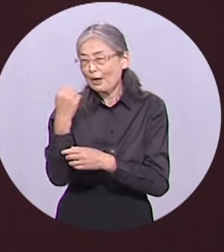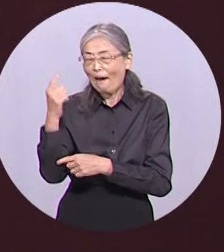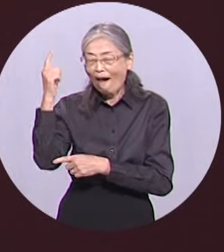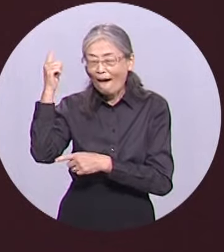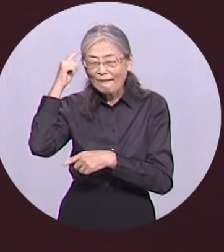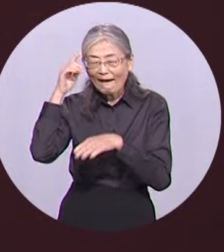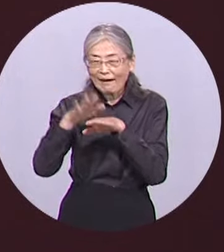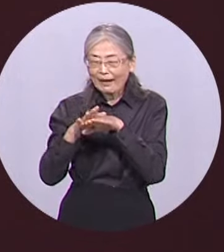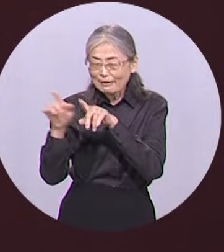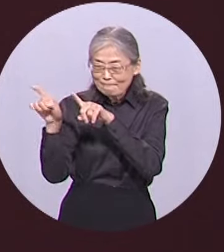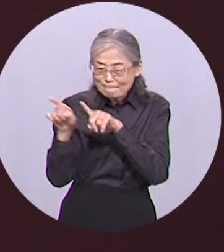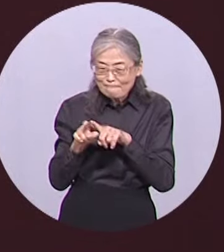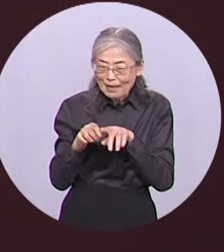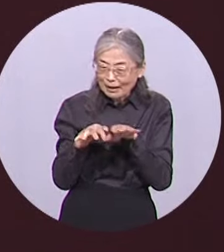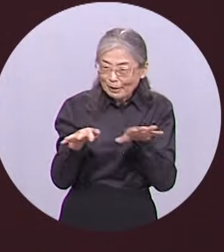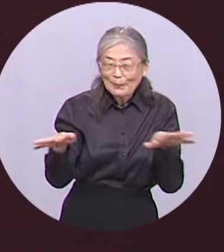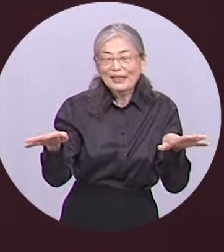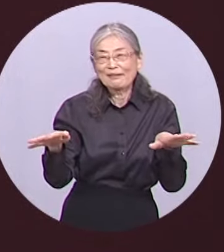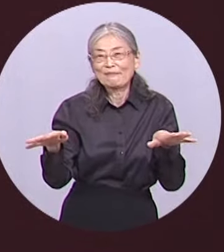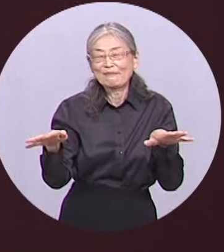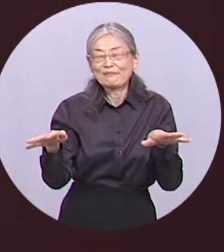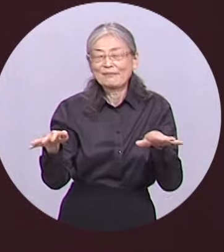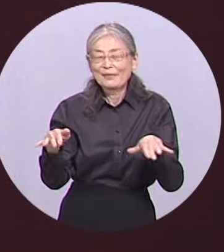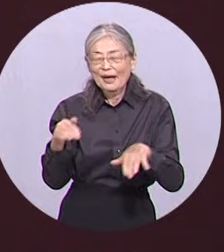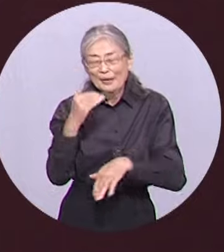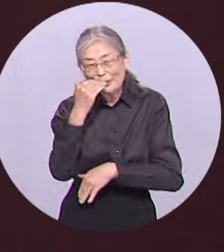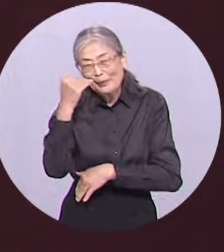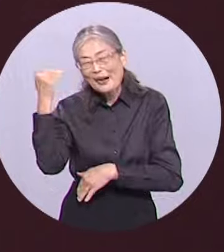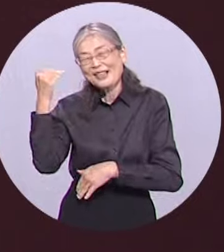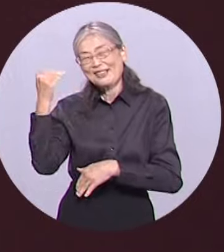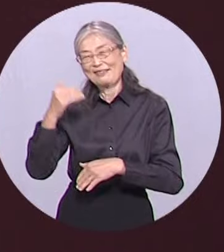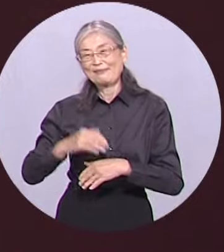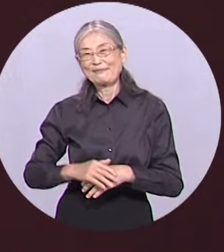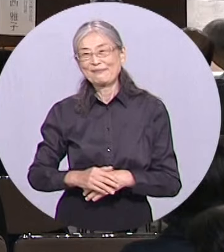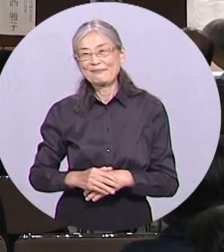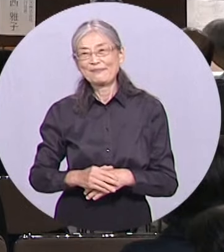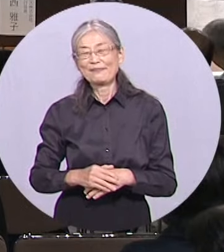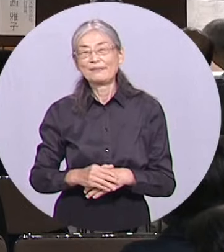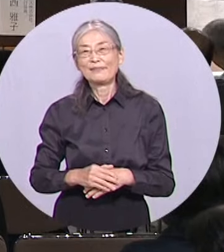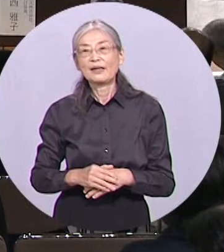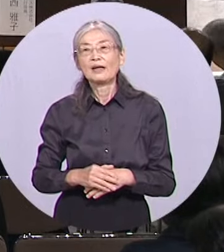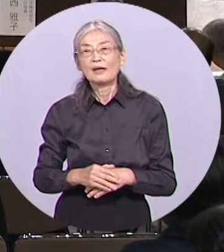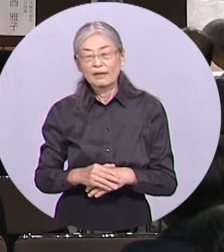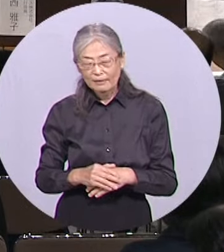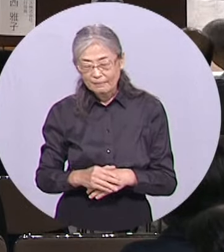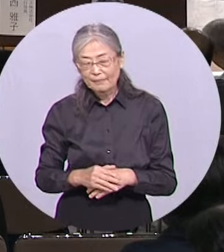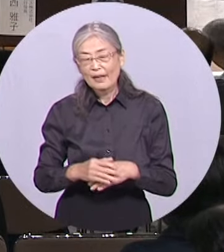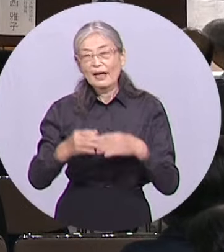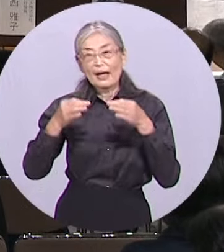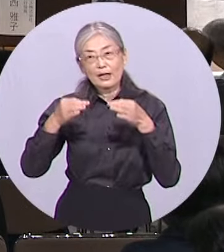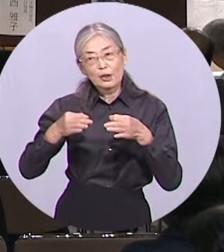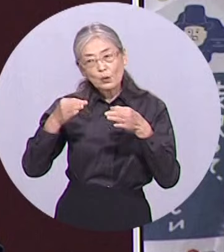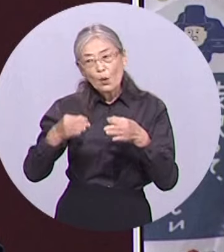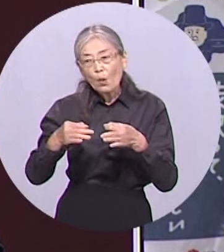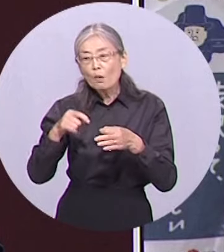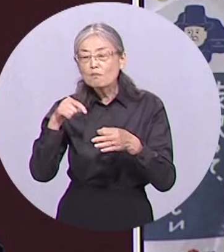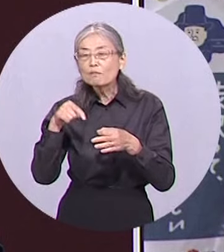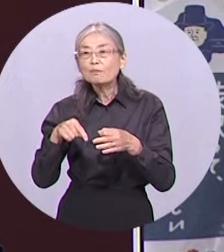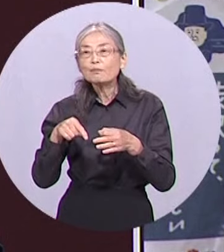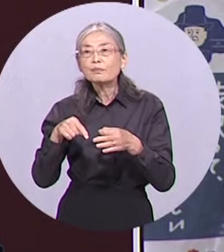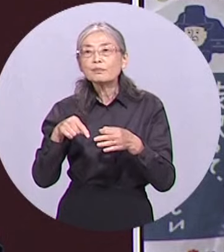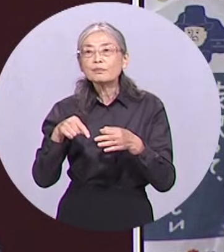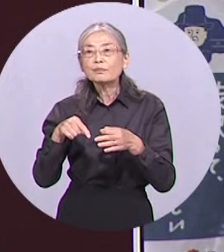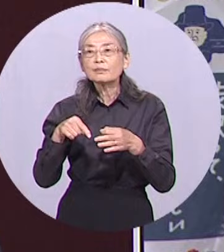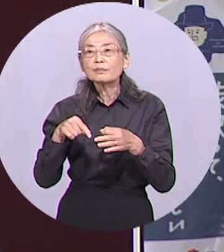が受け継がれているのは素晴らしいことだなと思って今も感銘して聞いておりました。 栄一がその銀行という存在どういうことかということ